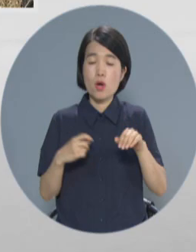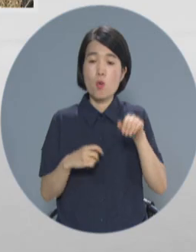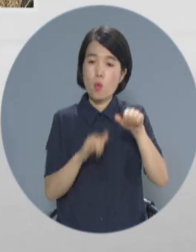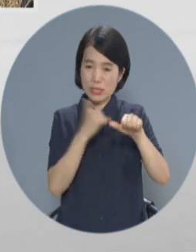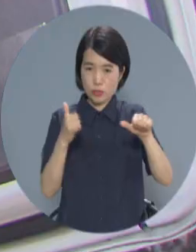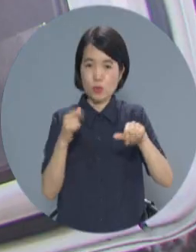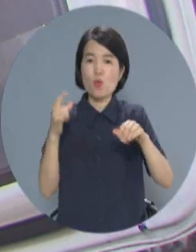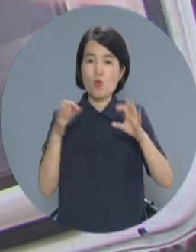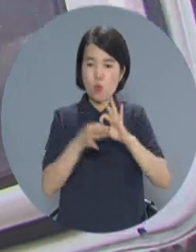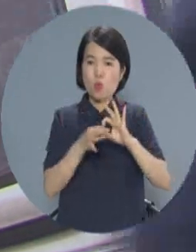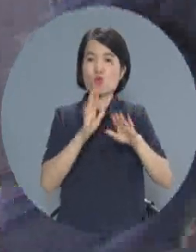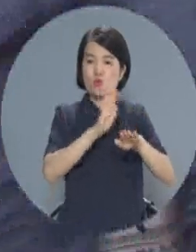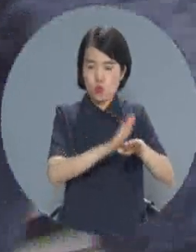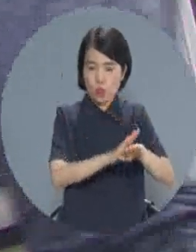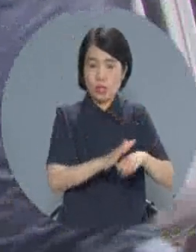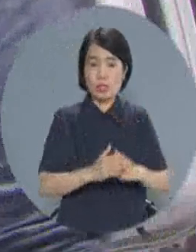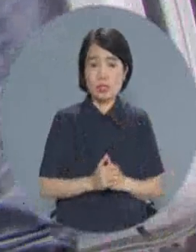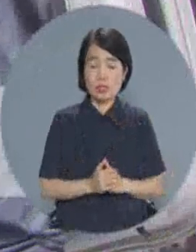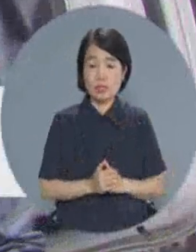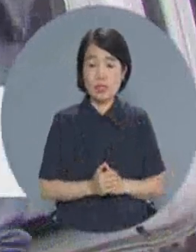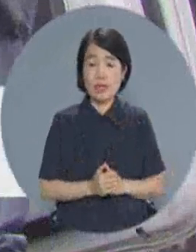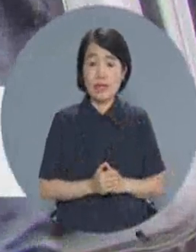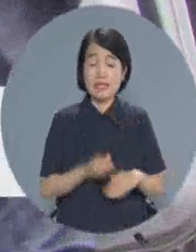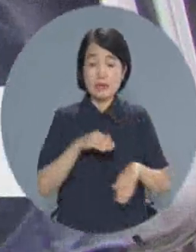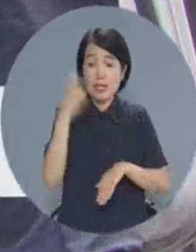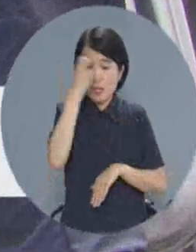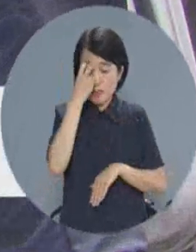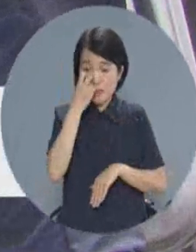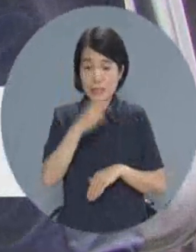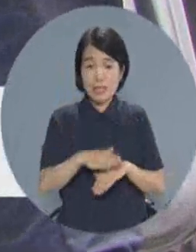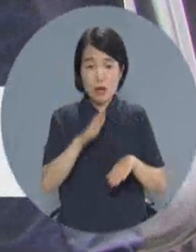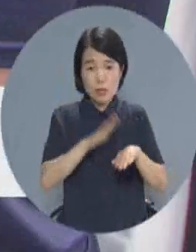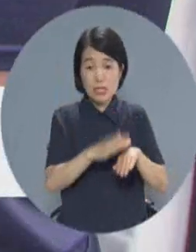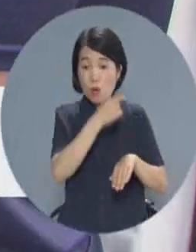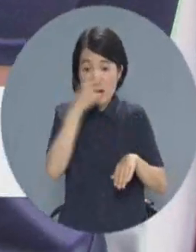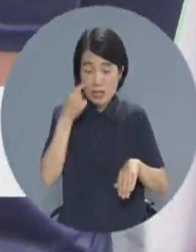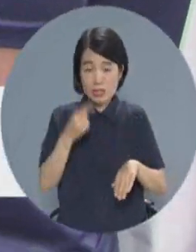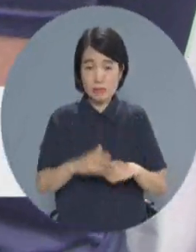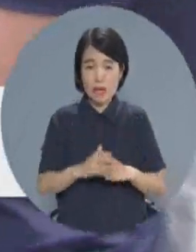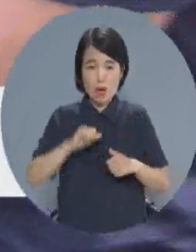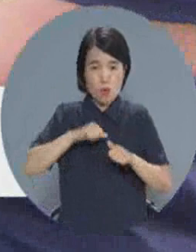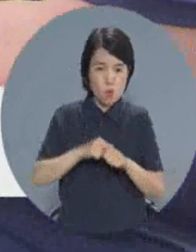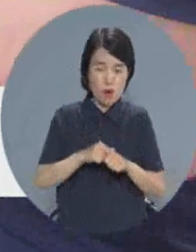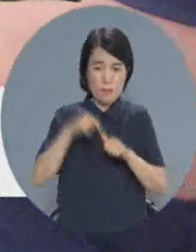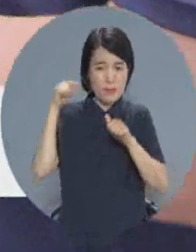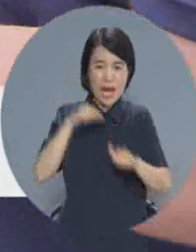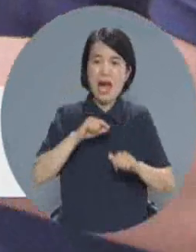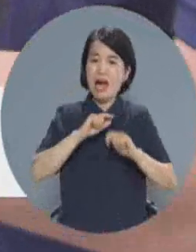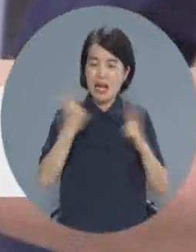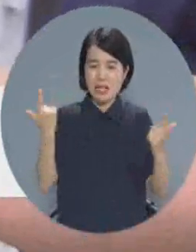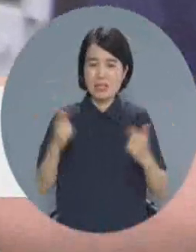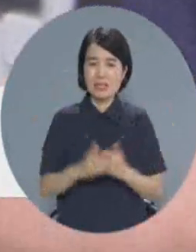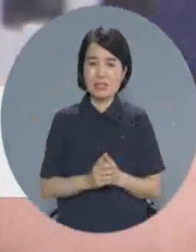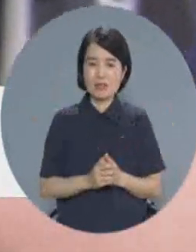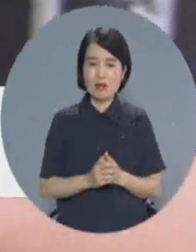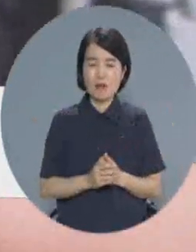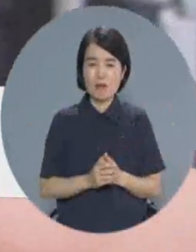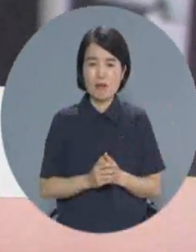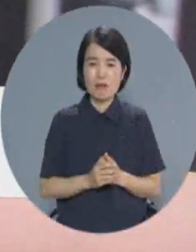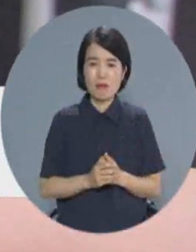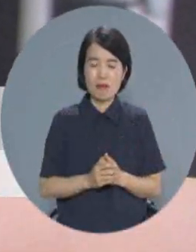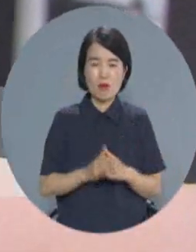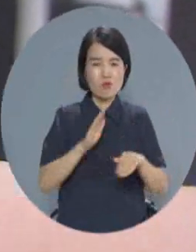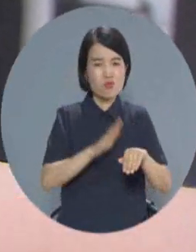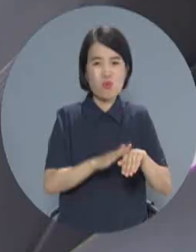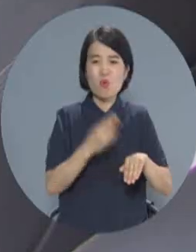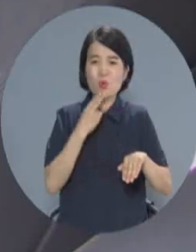의무화됐습니다. 자동차 정기검사에서 비치 여부를 확인하지만 과태료 등 제재사항이 아니라서 설치가 지지부진한